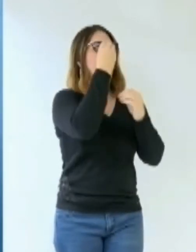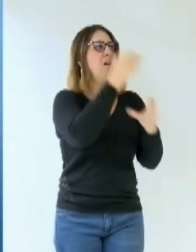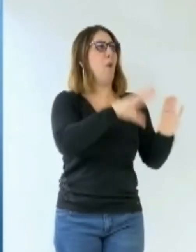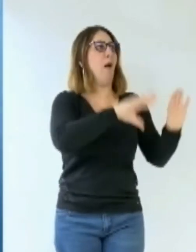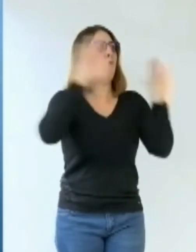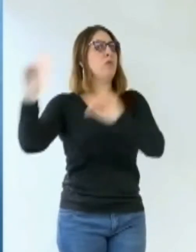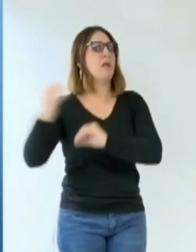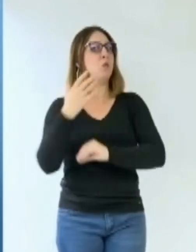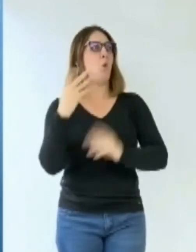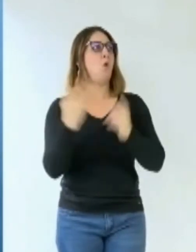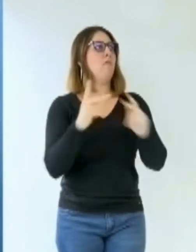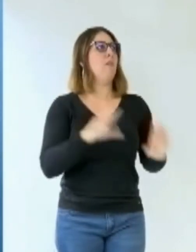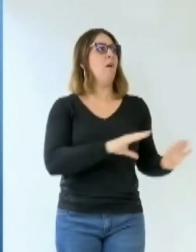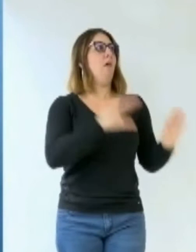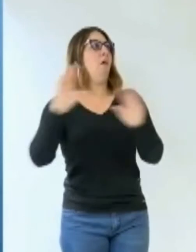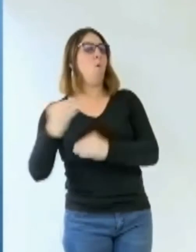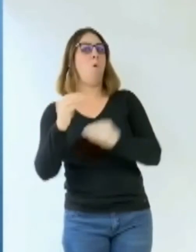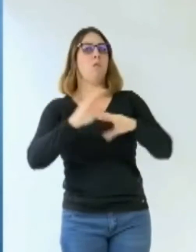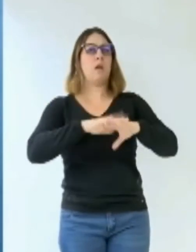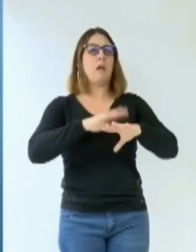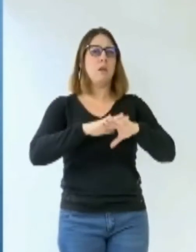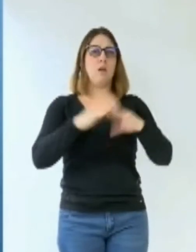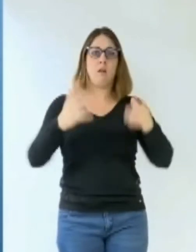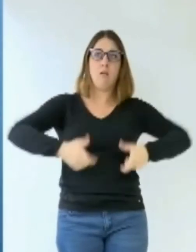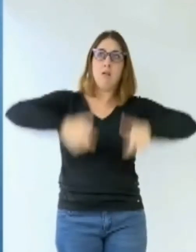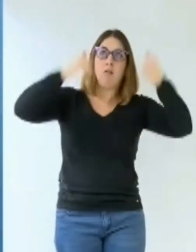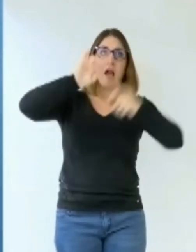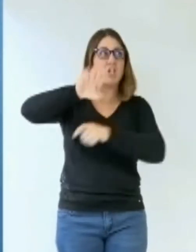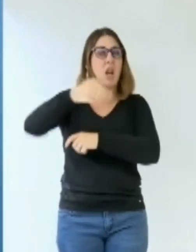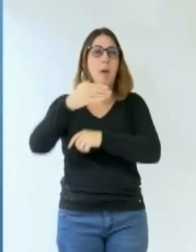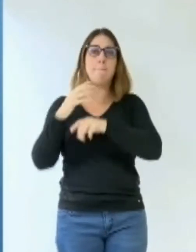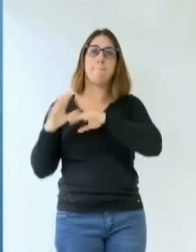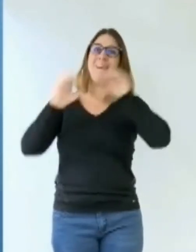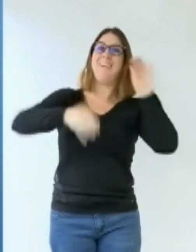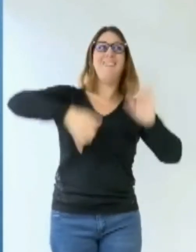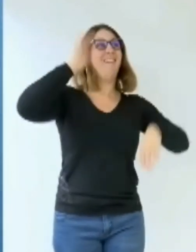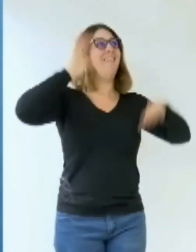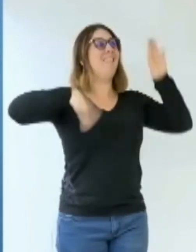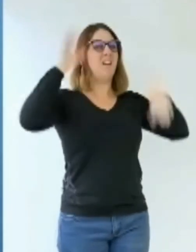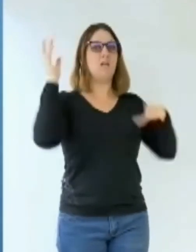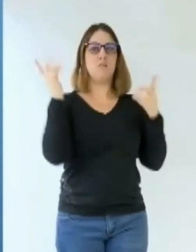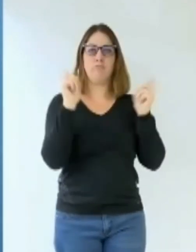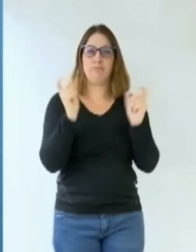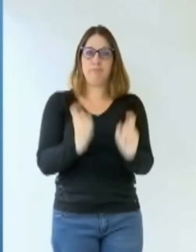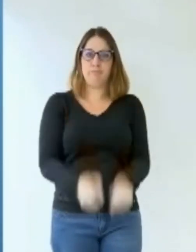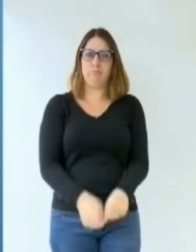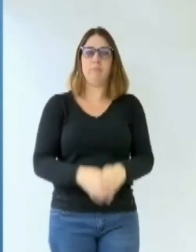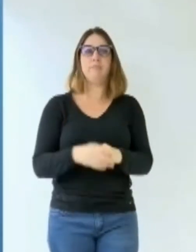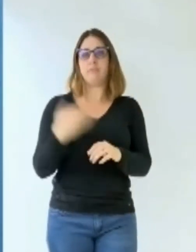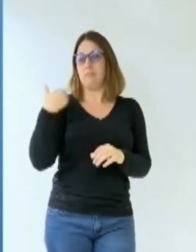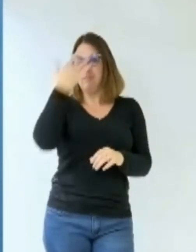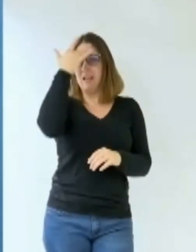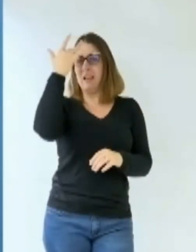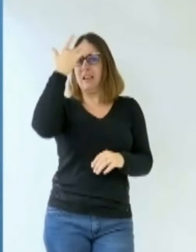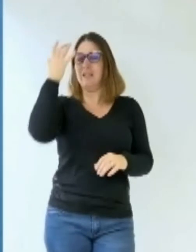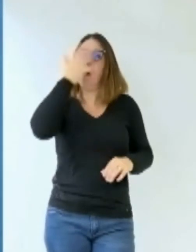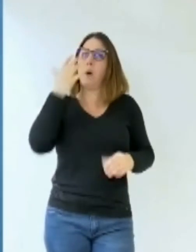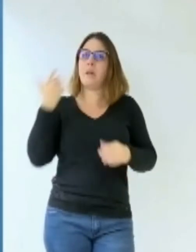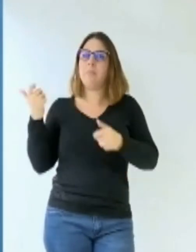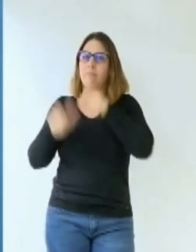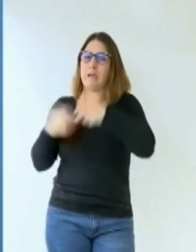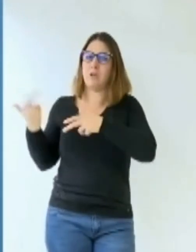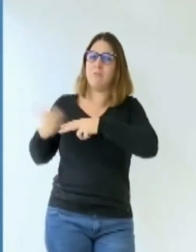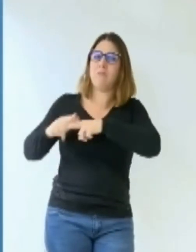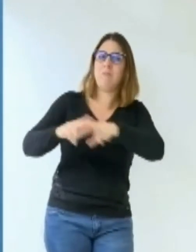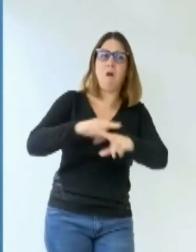Les conséquences de tout ça sont des appartements sociaux qui ne trouvent plus preneur. L'été meurtrier que notre ville a connu a fait de